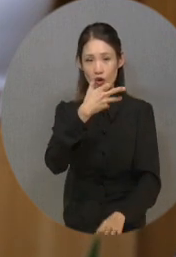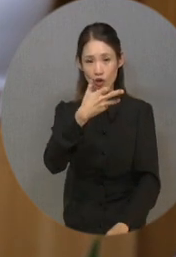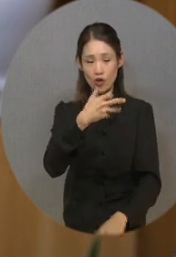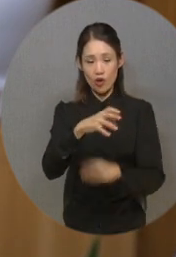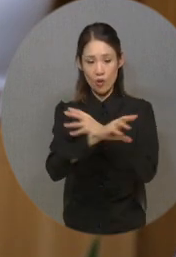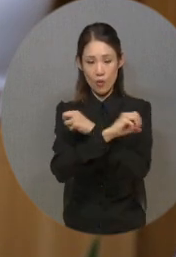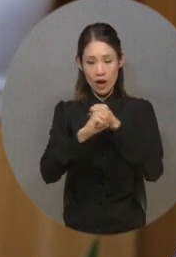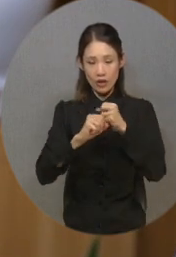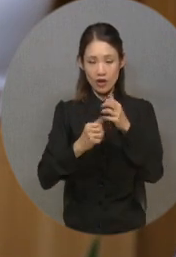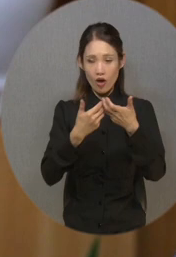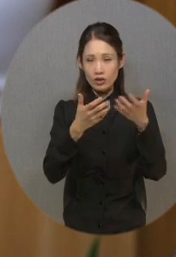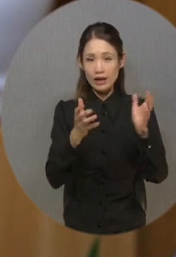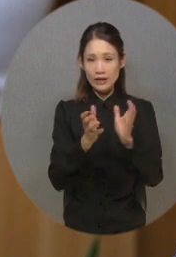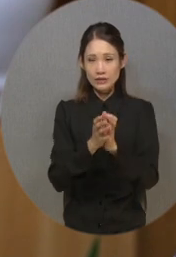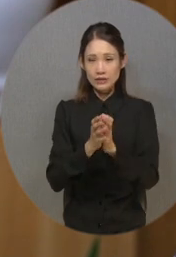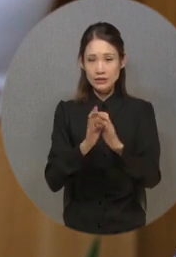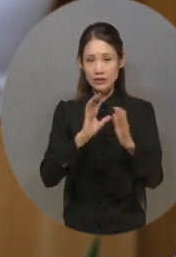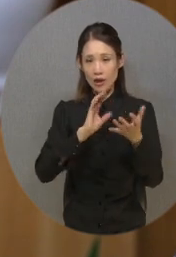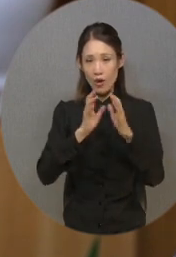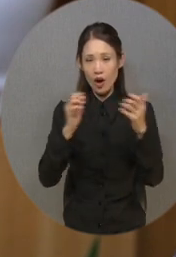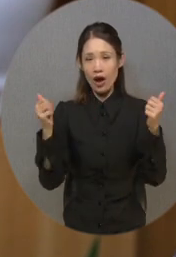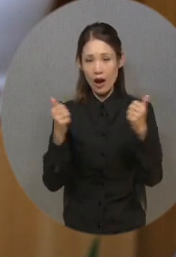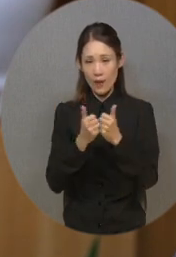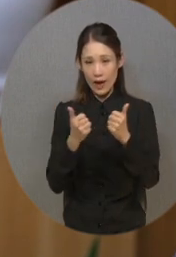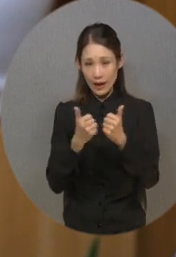광역단체장이 합동으로 하는 회의가